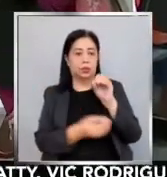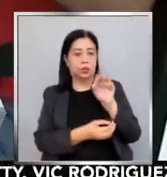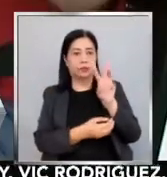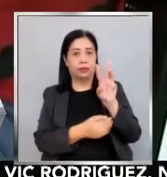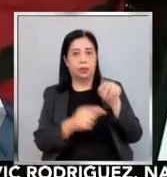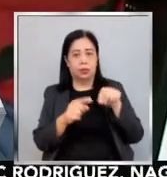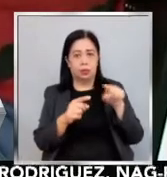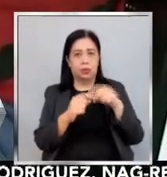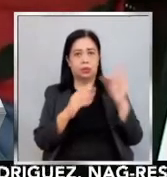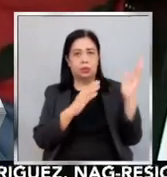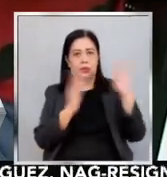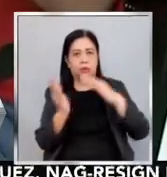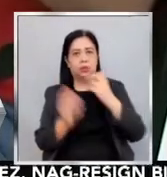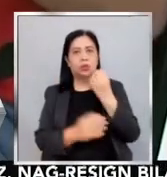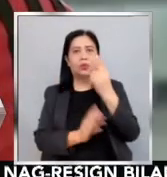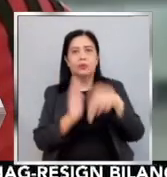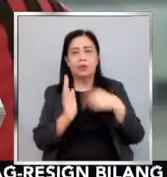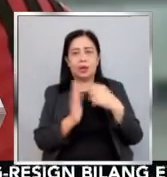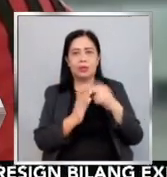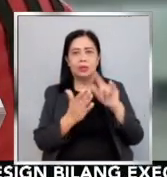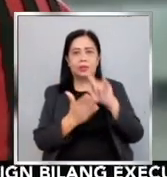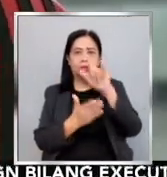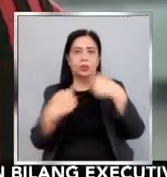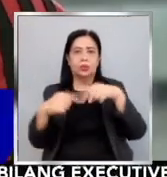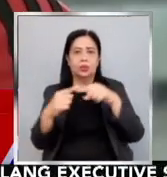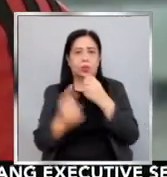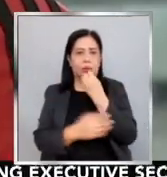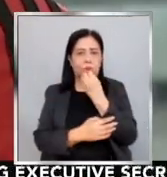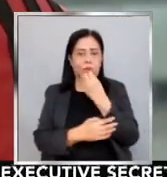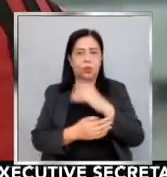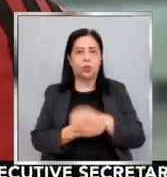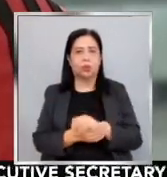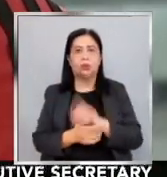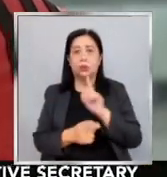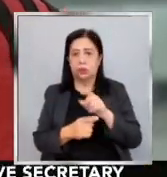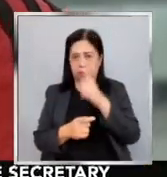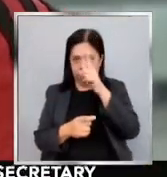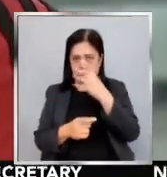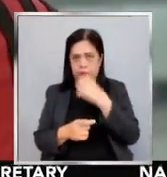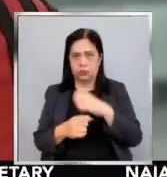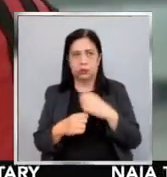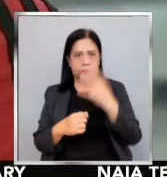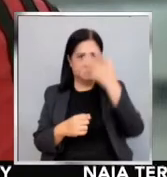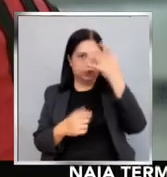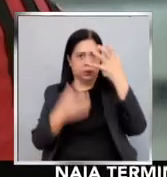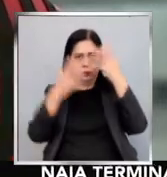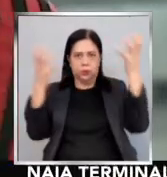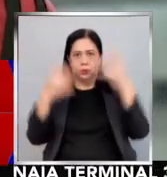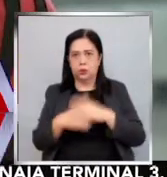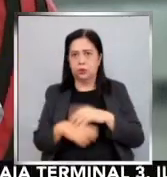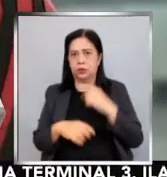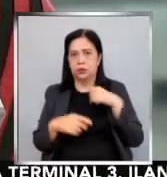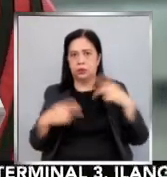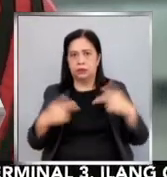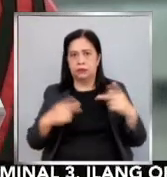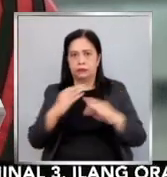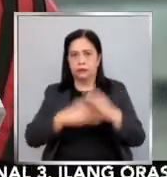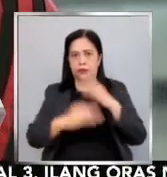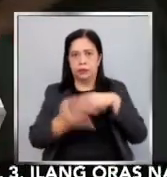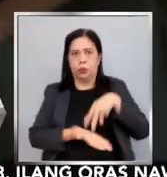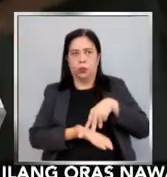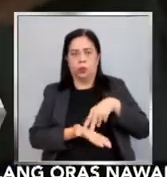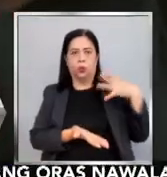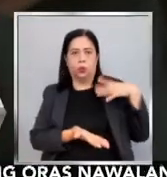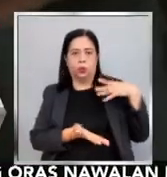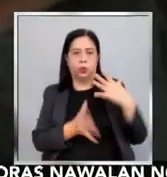nausog ng 12 oras ang flight pa Hong Kong. Siyempre, magagaling na. Mainit ang ulo namin kasi ang sakit ng paa namin kakatayo. Ilang oras kami pumila dyan